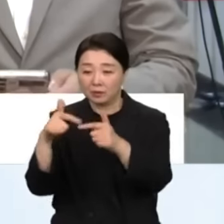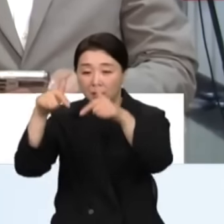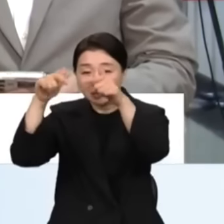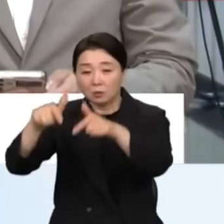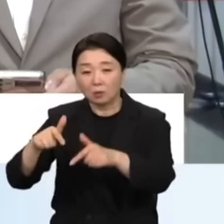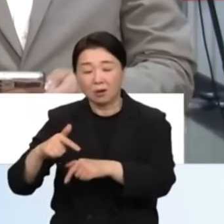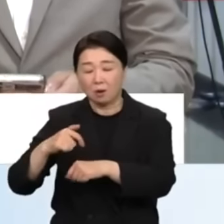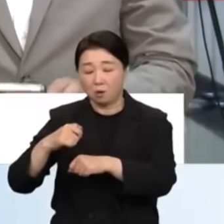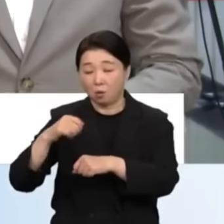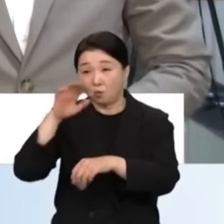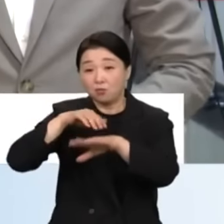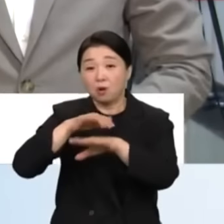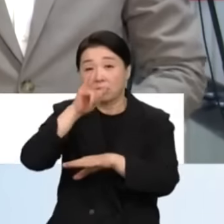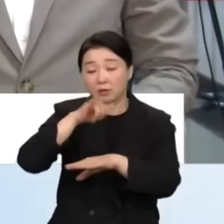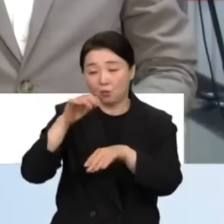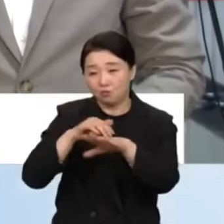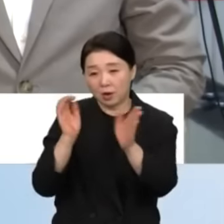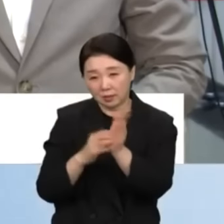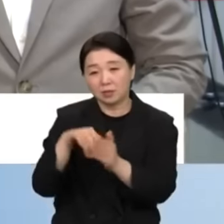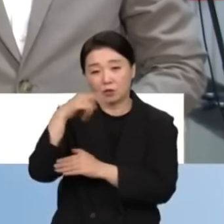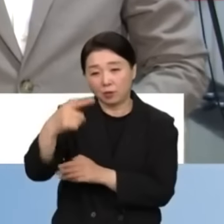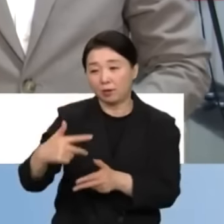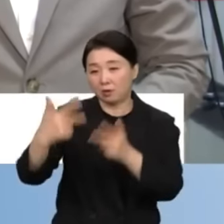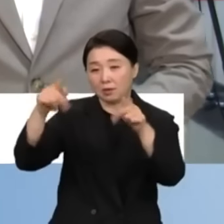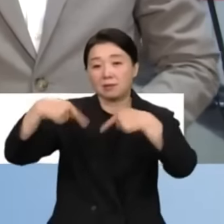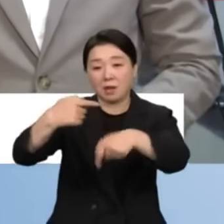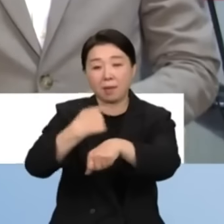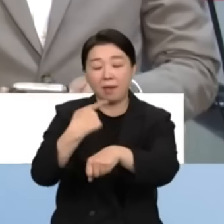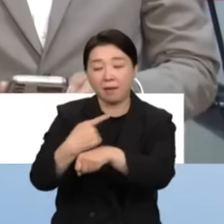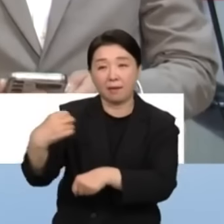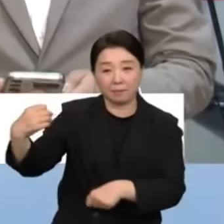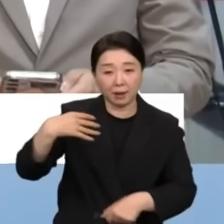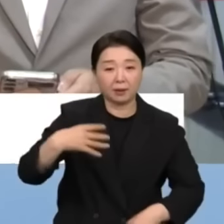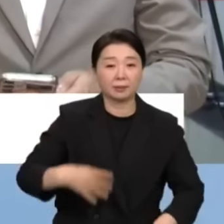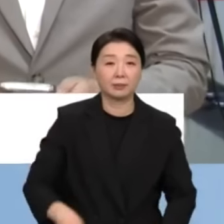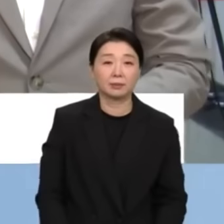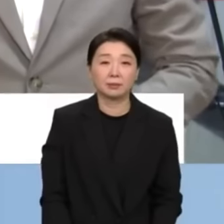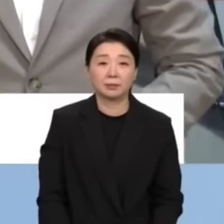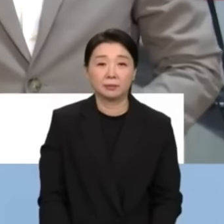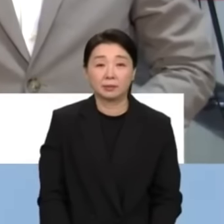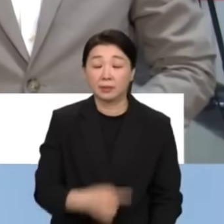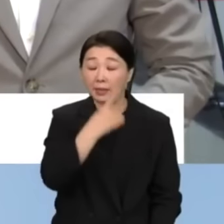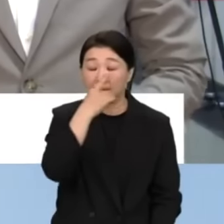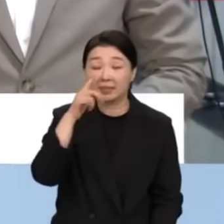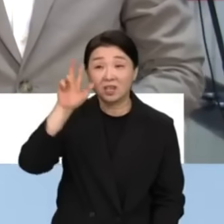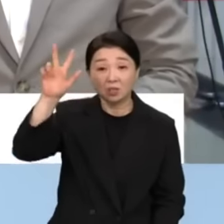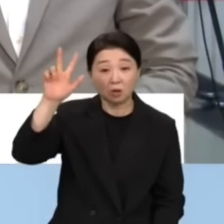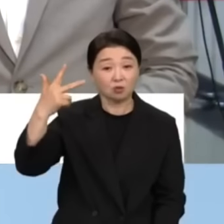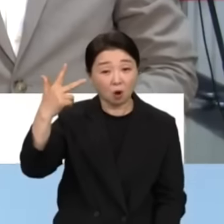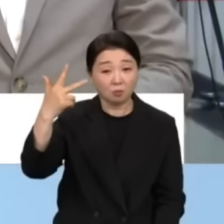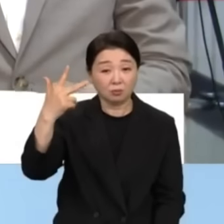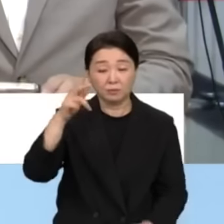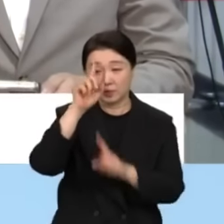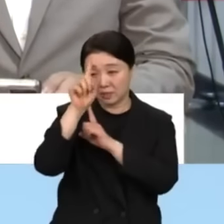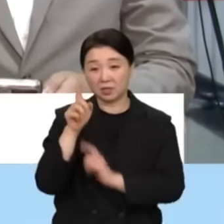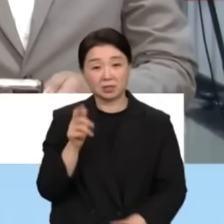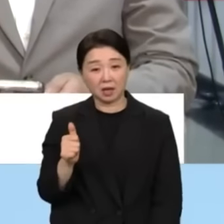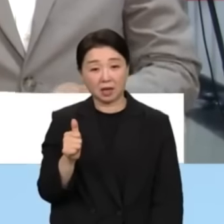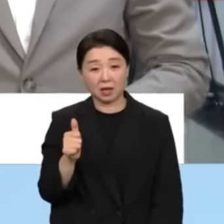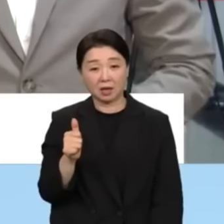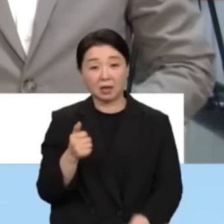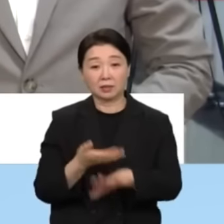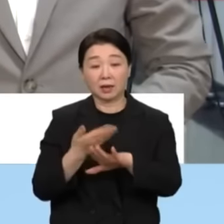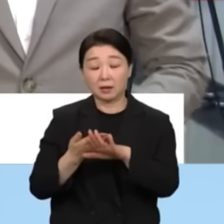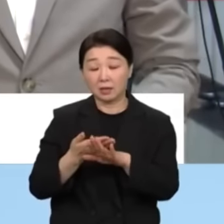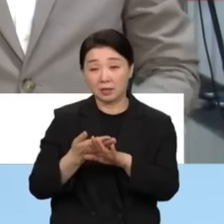사유서를 냈었는데 훈련이 끝난 뒤 화상으로라도 참여하겠다고 한 겁니다. 증인 선서를 거부했던 이종섭 전 국방부 장관 등과 달리